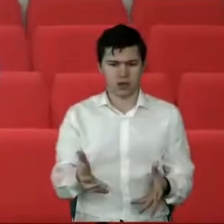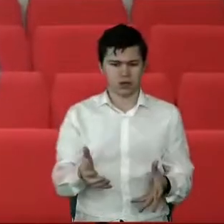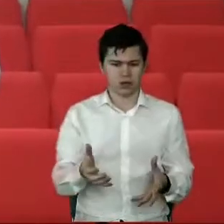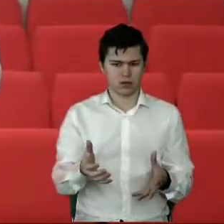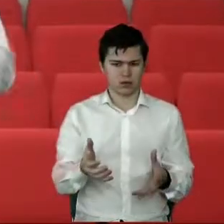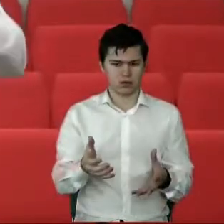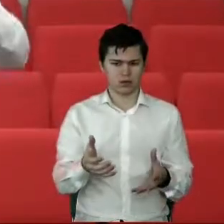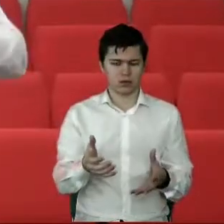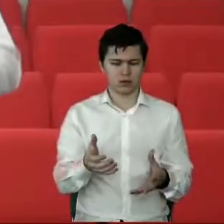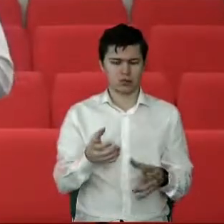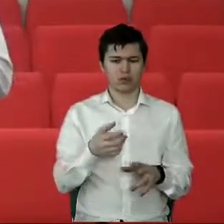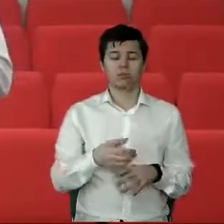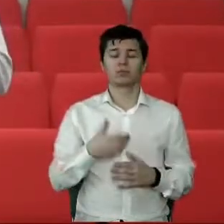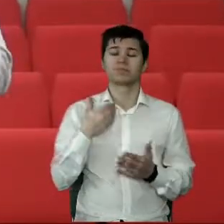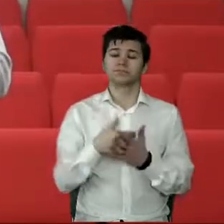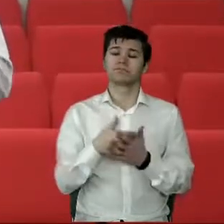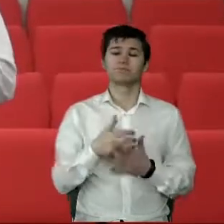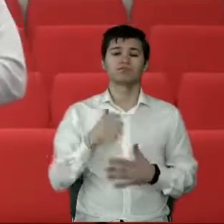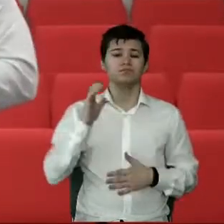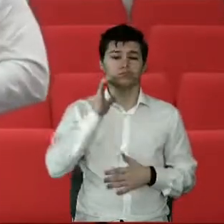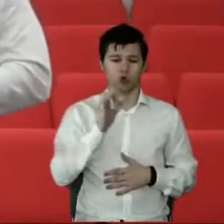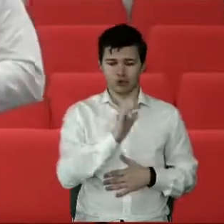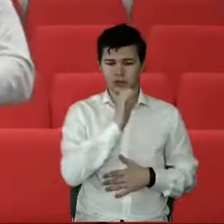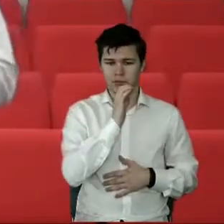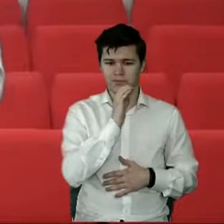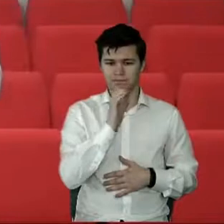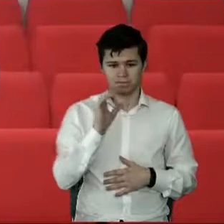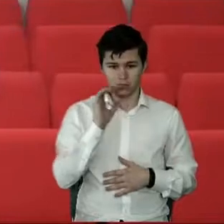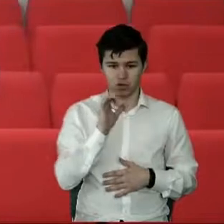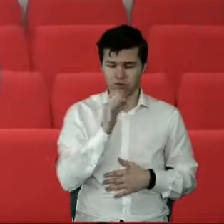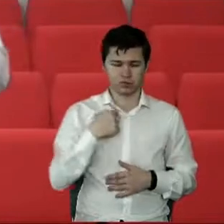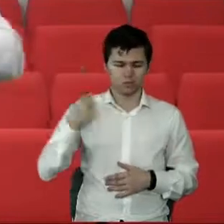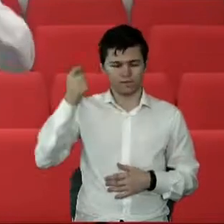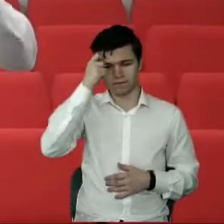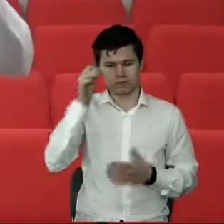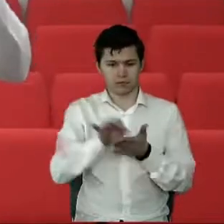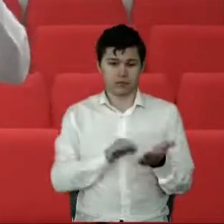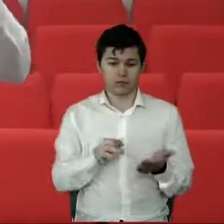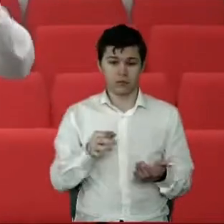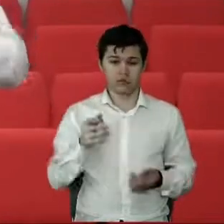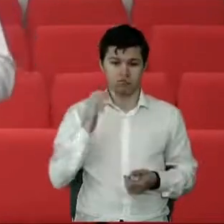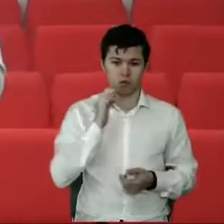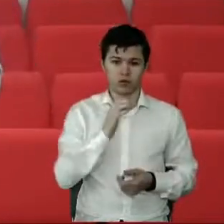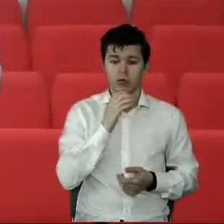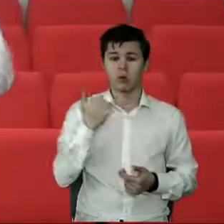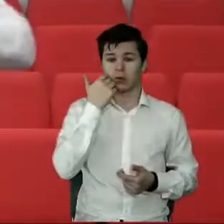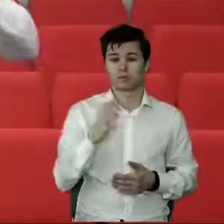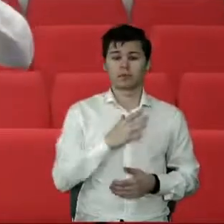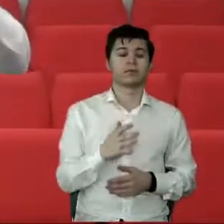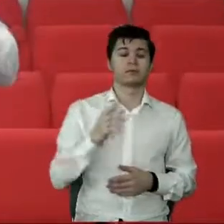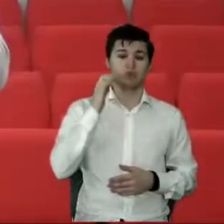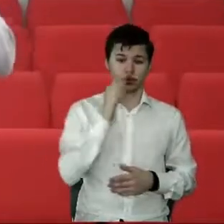землю. Вспомним Моисея. Один из первых людей, которые мне приходят на ум. Когда он вывел израильский